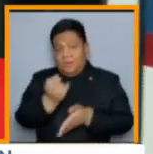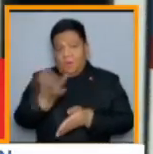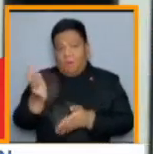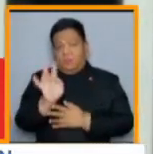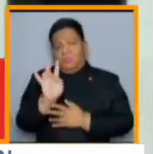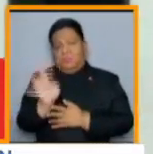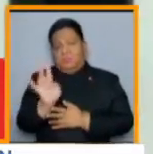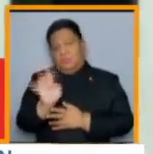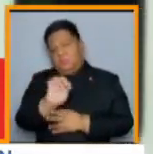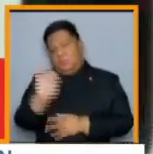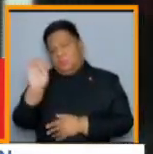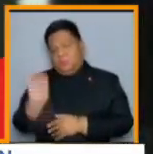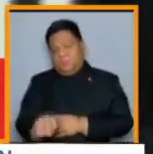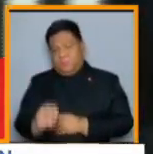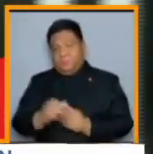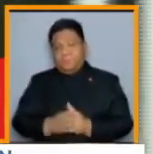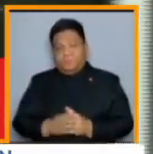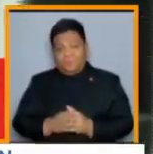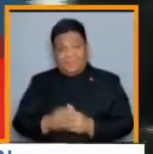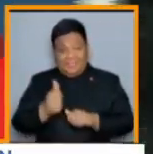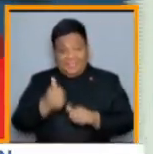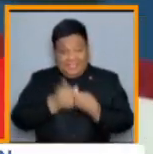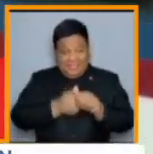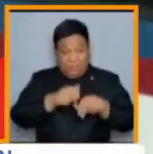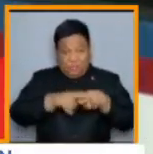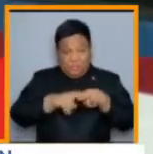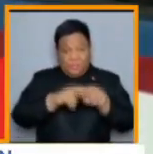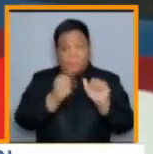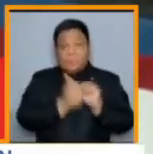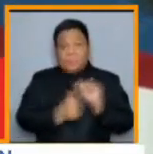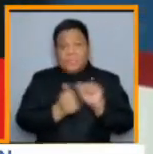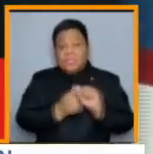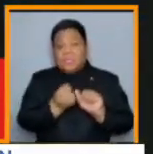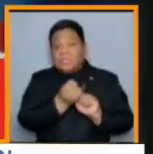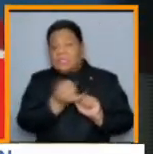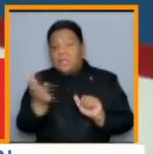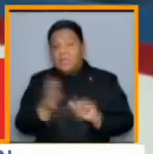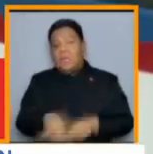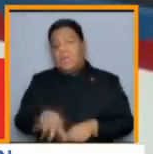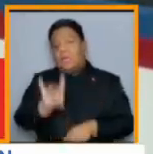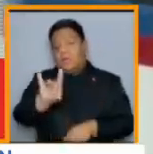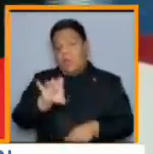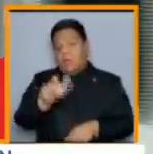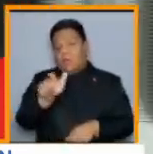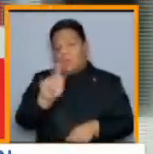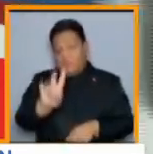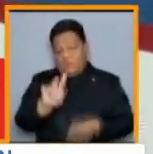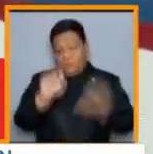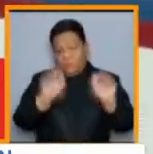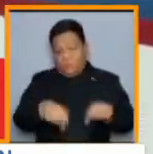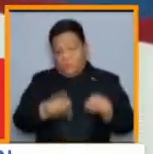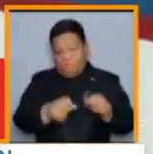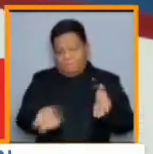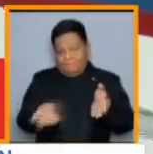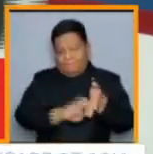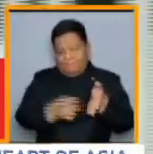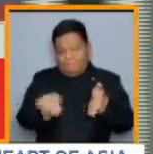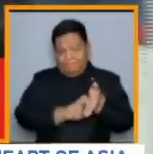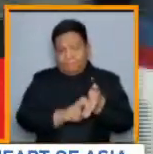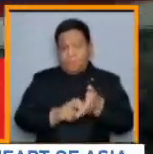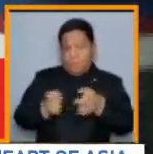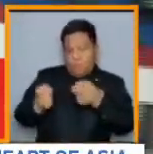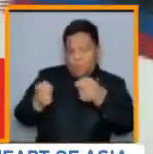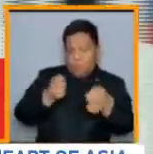Sa bawat train set, 827 yung mga pasahero na maaaring sumakay. Kinokontrol igan yung dami ng mga pasahero sa platform